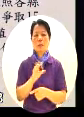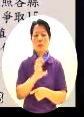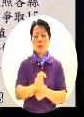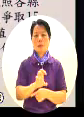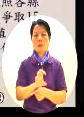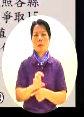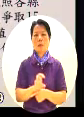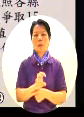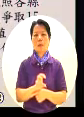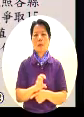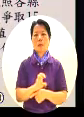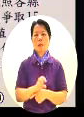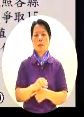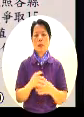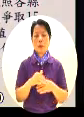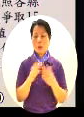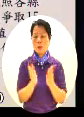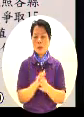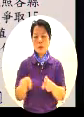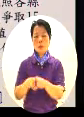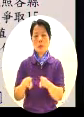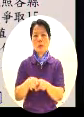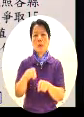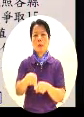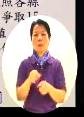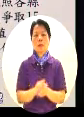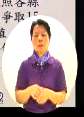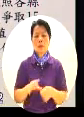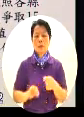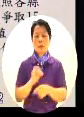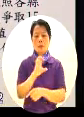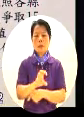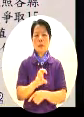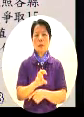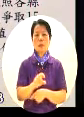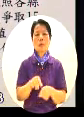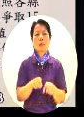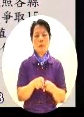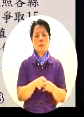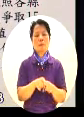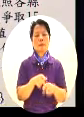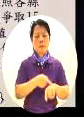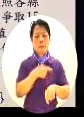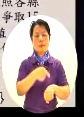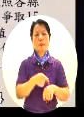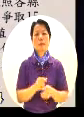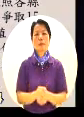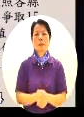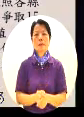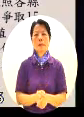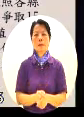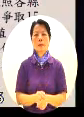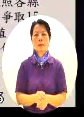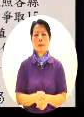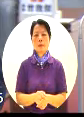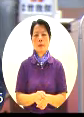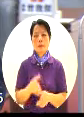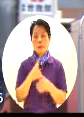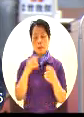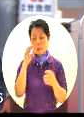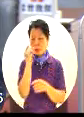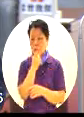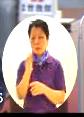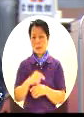90%，所谓的普通统筹分配税款占90%吼，啊，咱的特